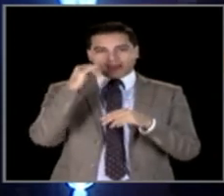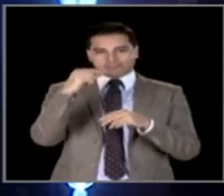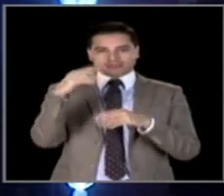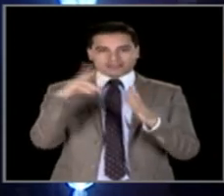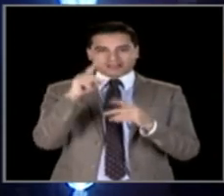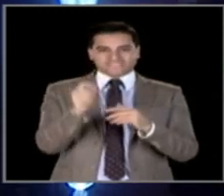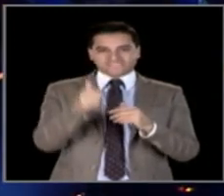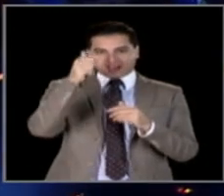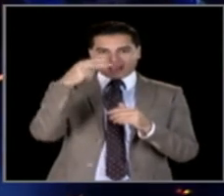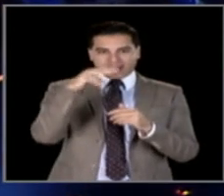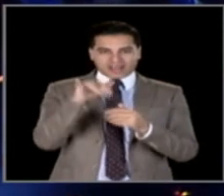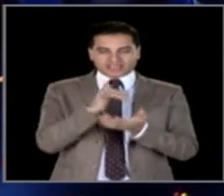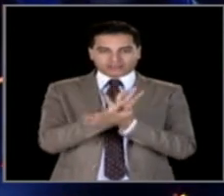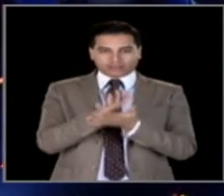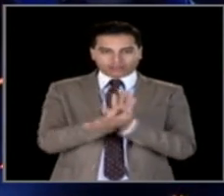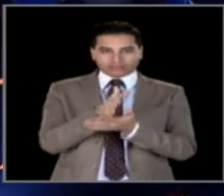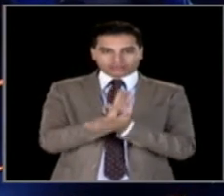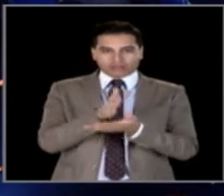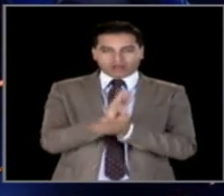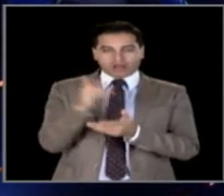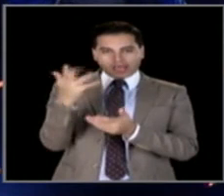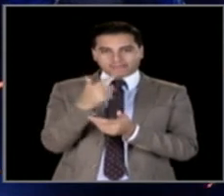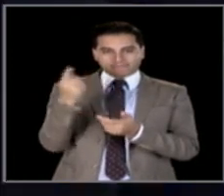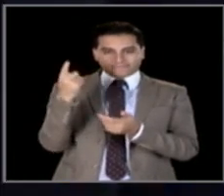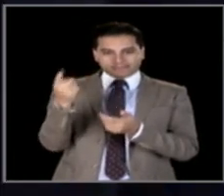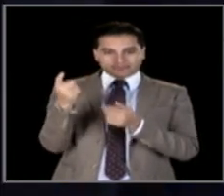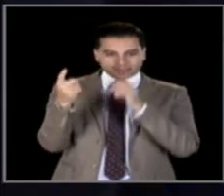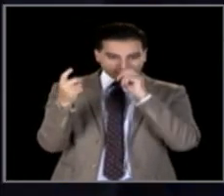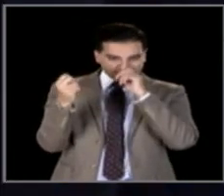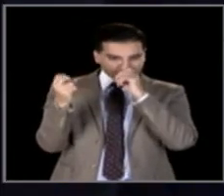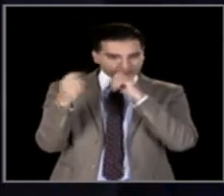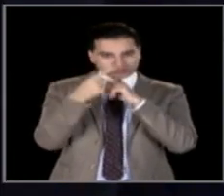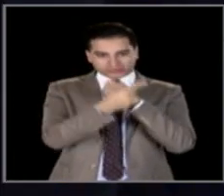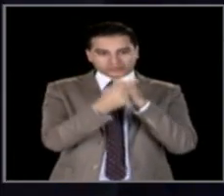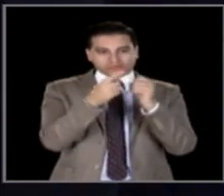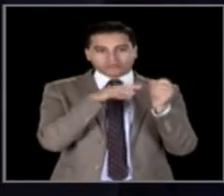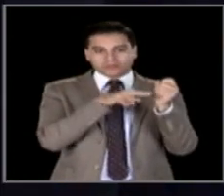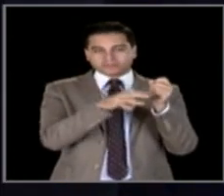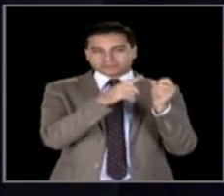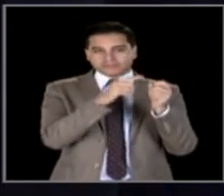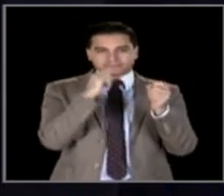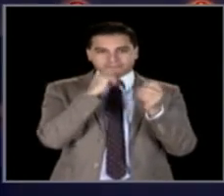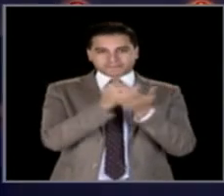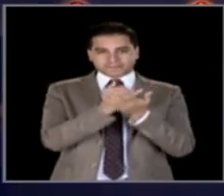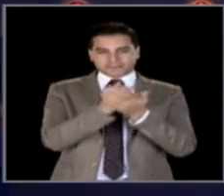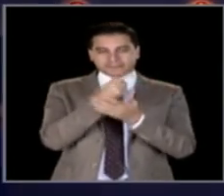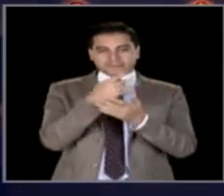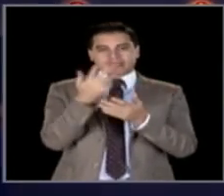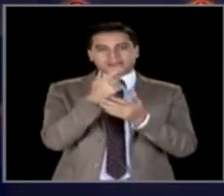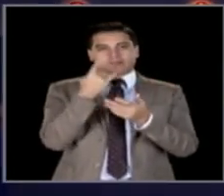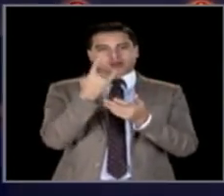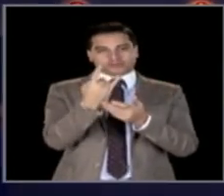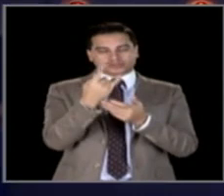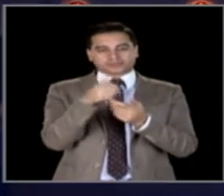الغربية 20، كلية رمسيس غمرة القاهرة 10. كلية رمسيس عندنا